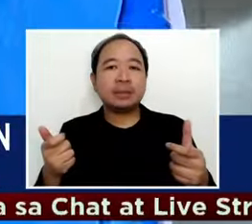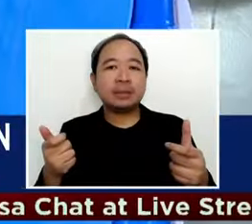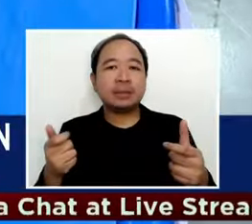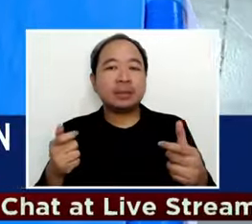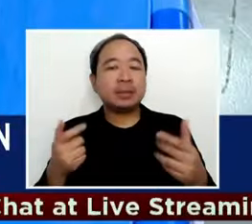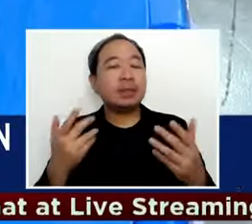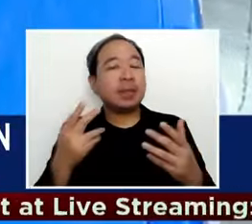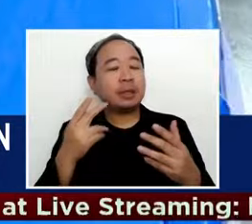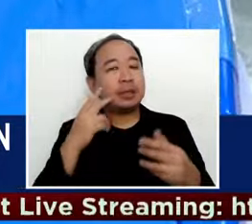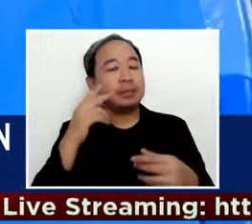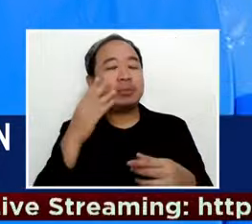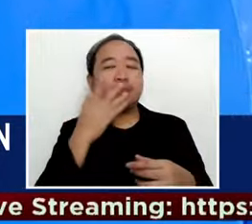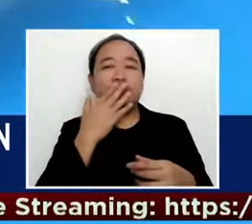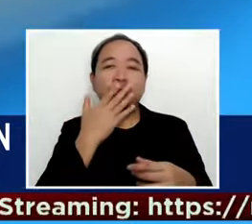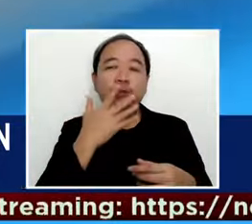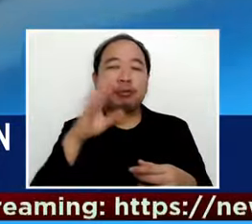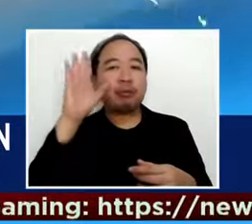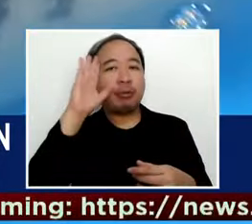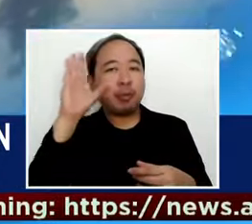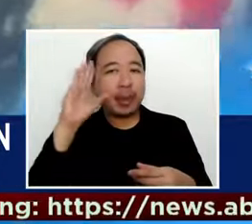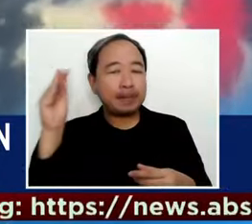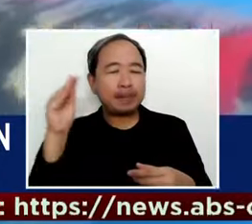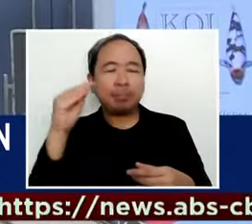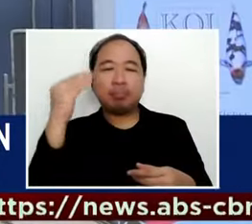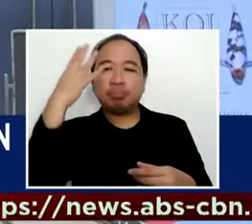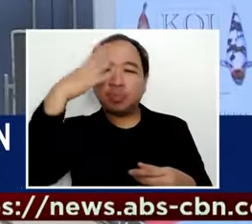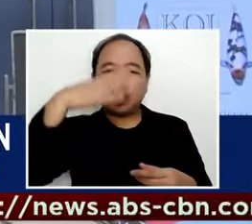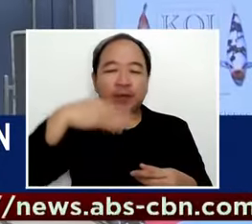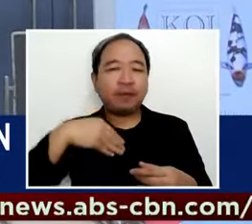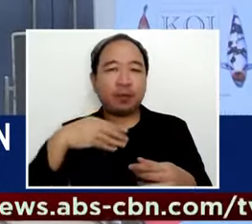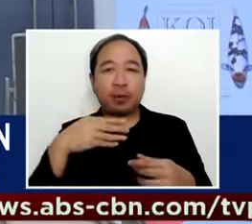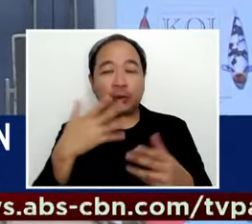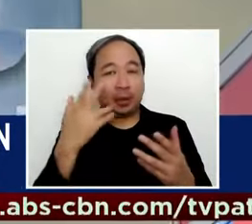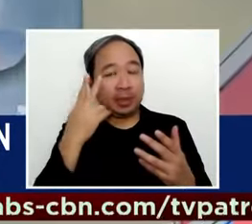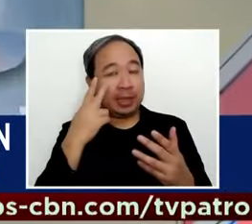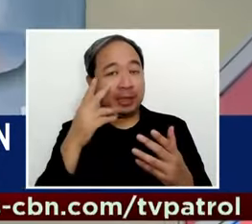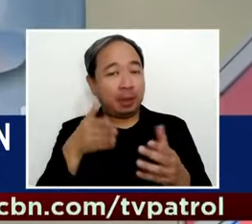pinakamakulay, at pinakamagandang katawan.